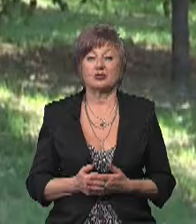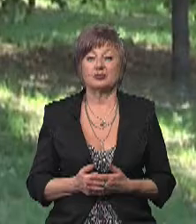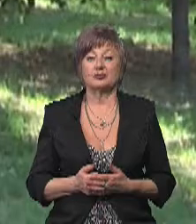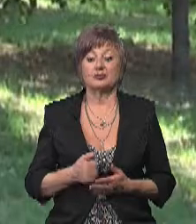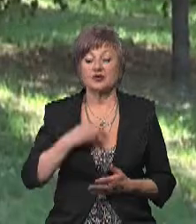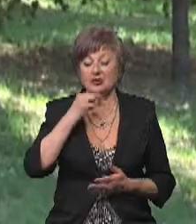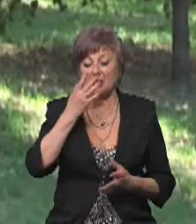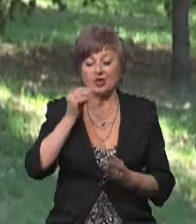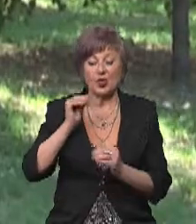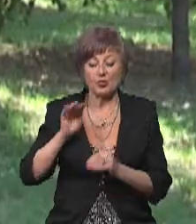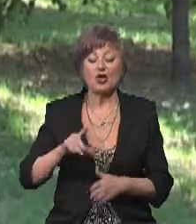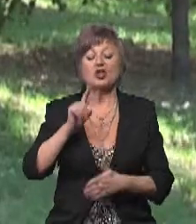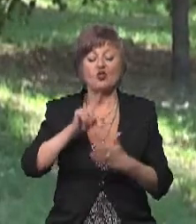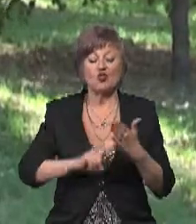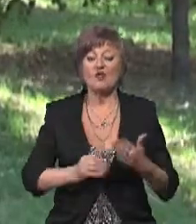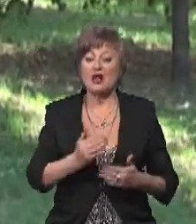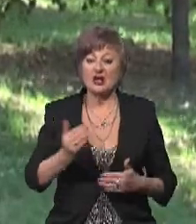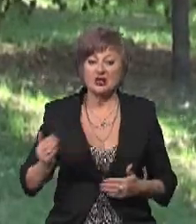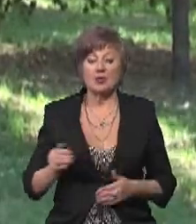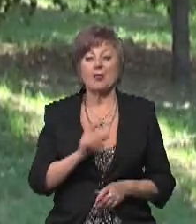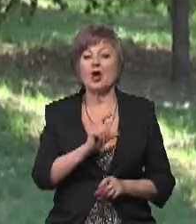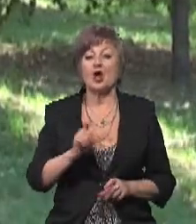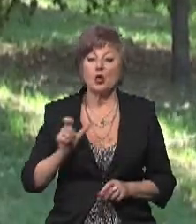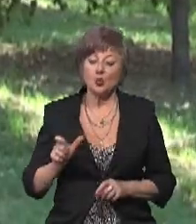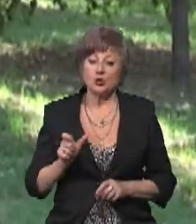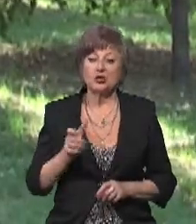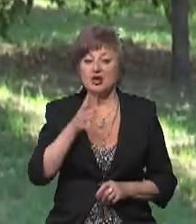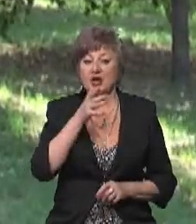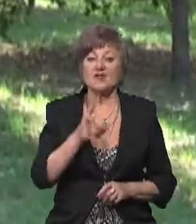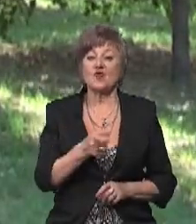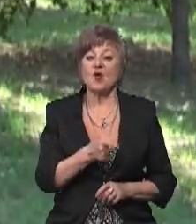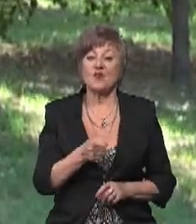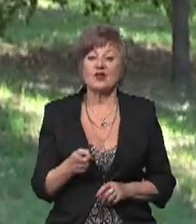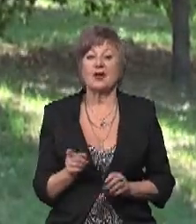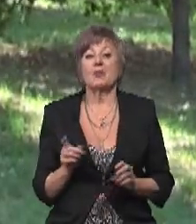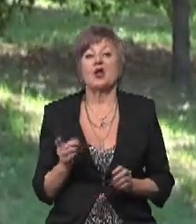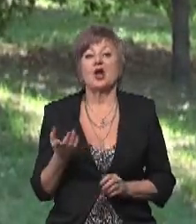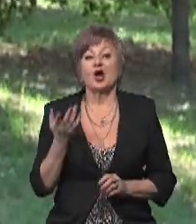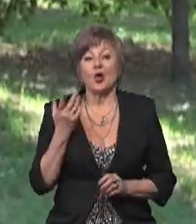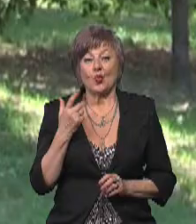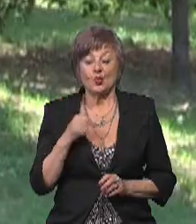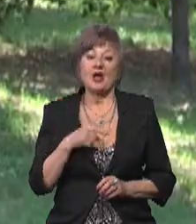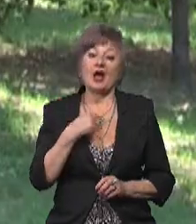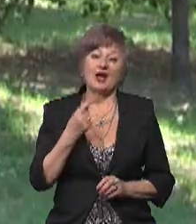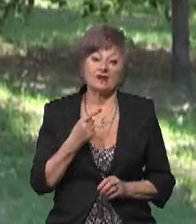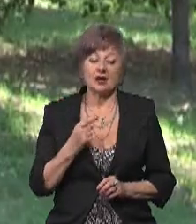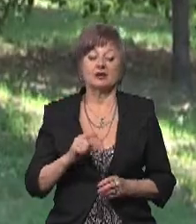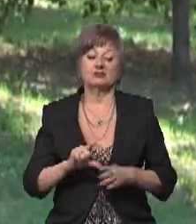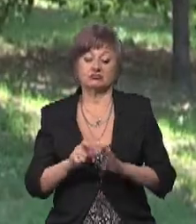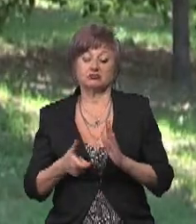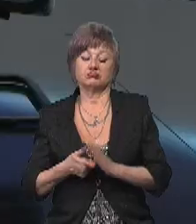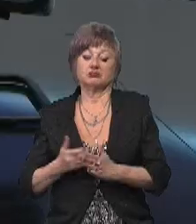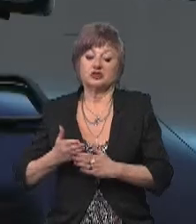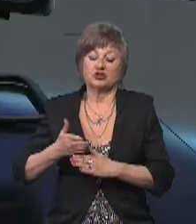звертають увагу та довіряють їм. Люди під час того, як представляються, заходять до